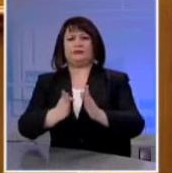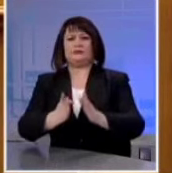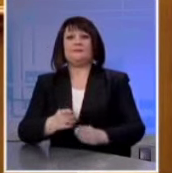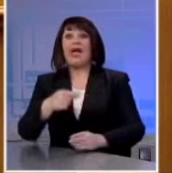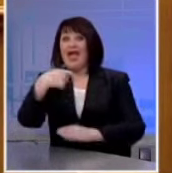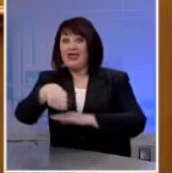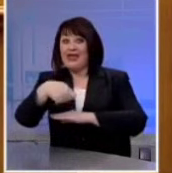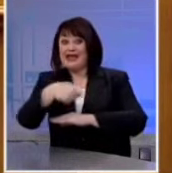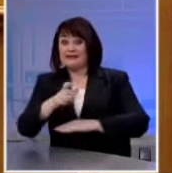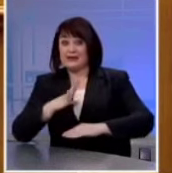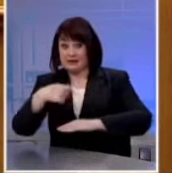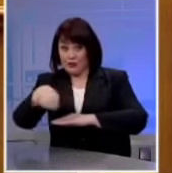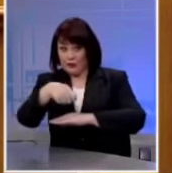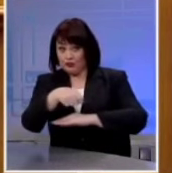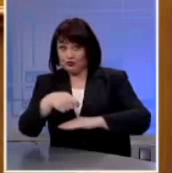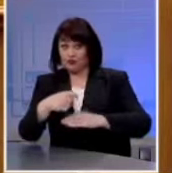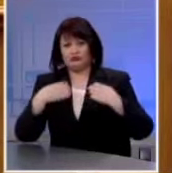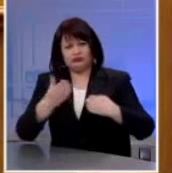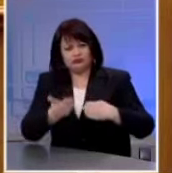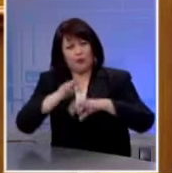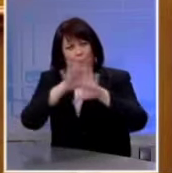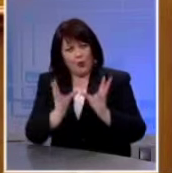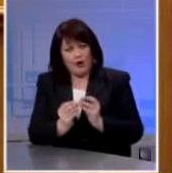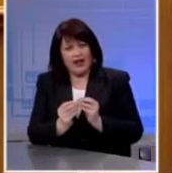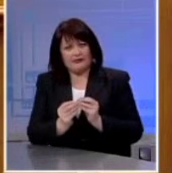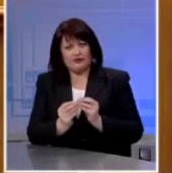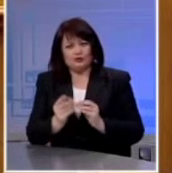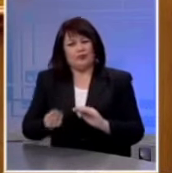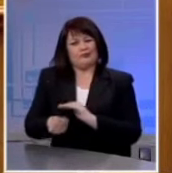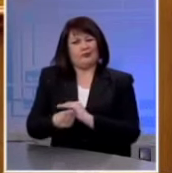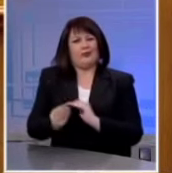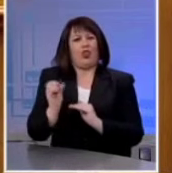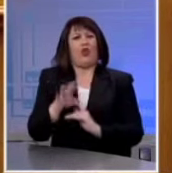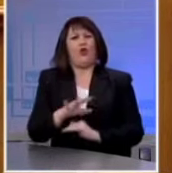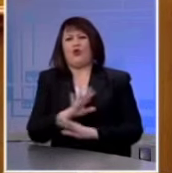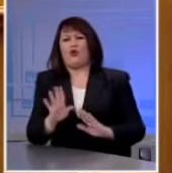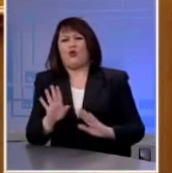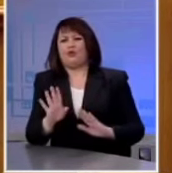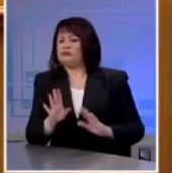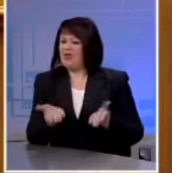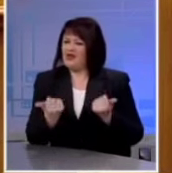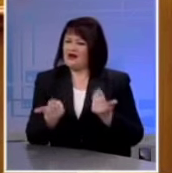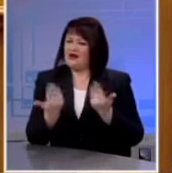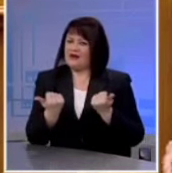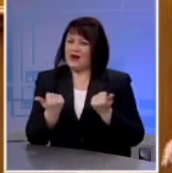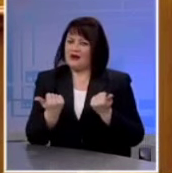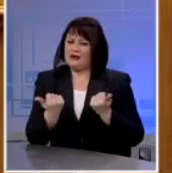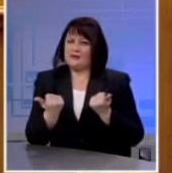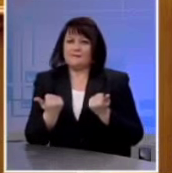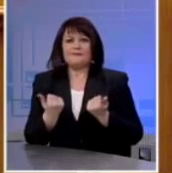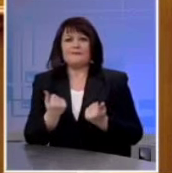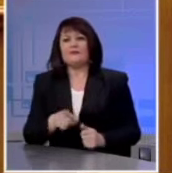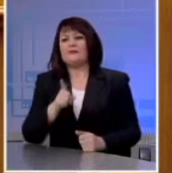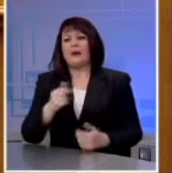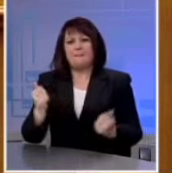Αυτούς τους δικαστικούς λειτουργούς που δεν χαρίζονται, που δεν εξαγοράζονται, που δεν